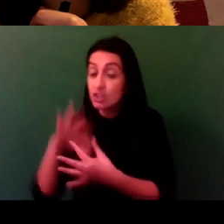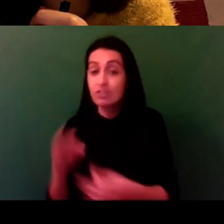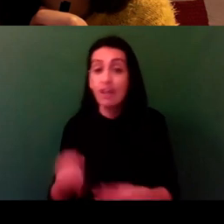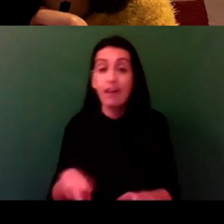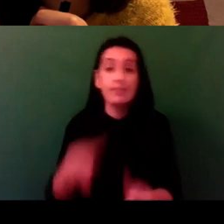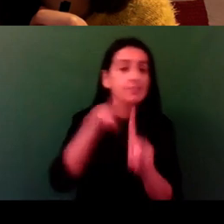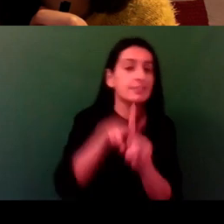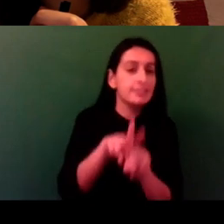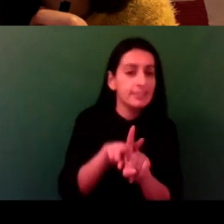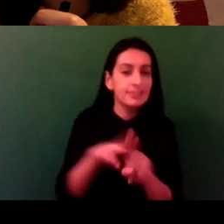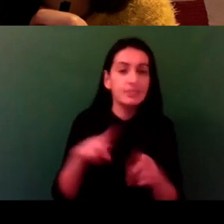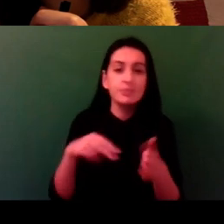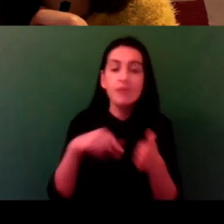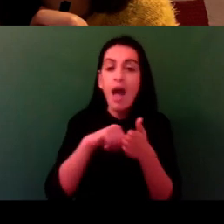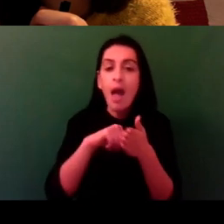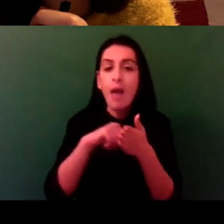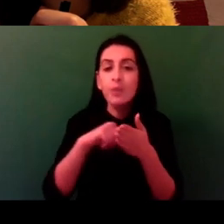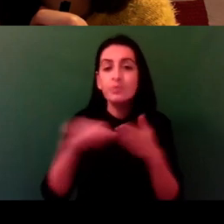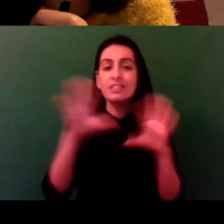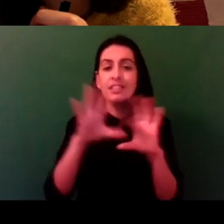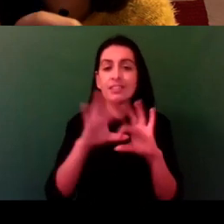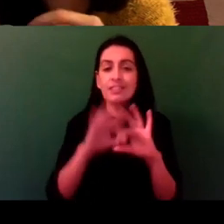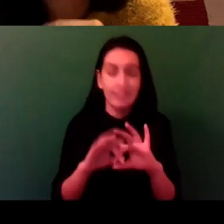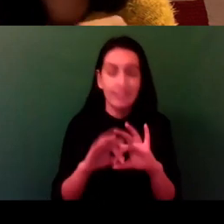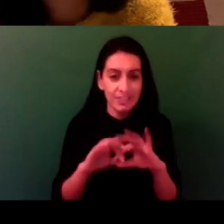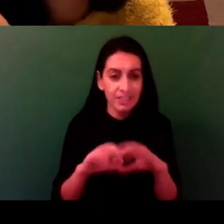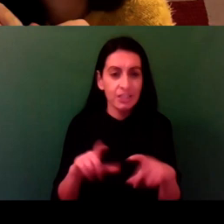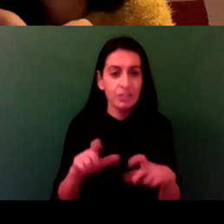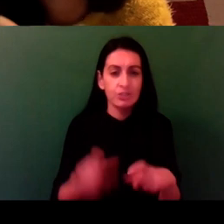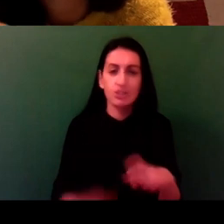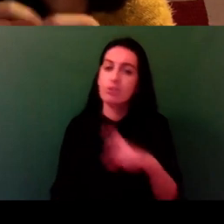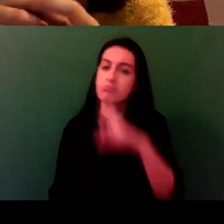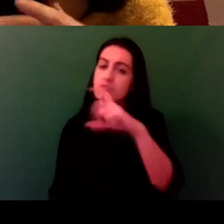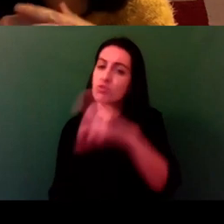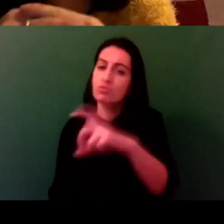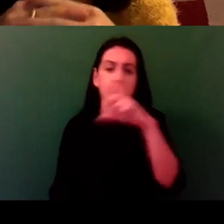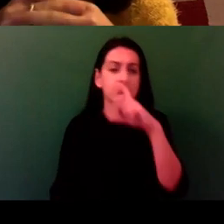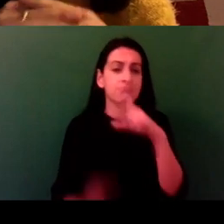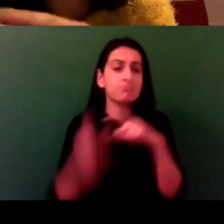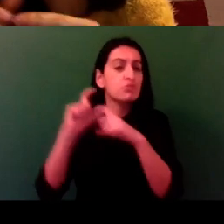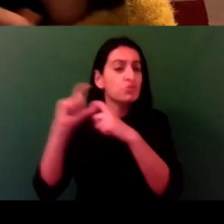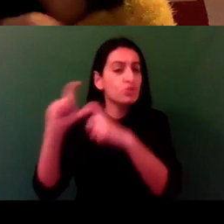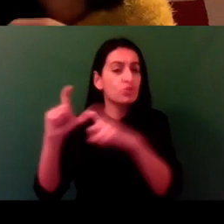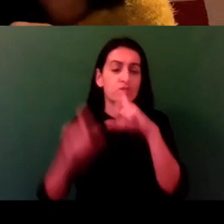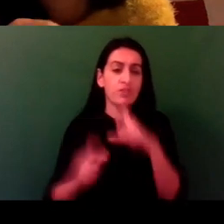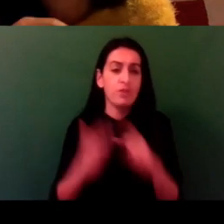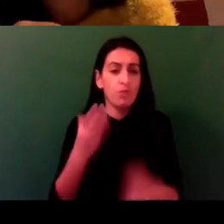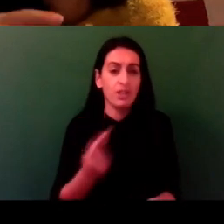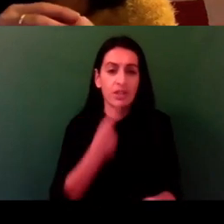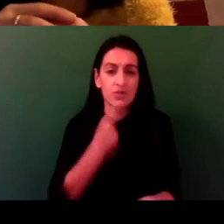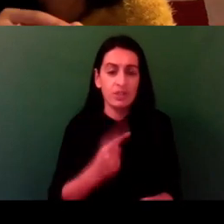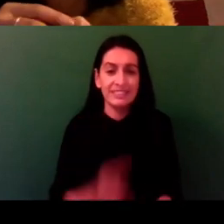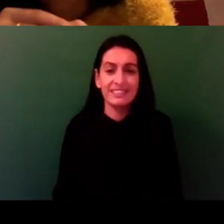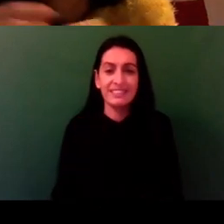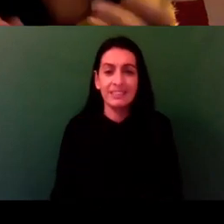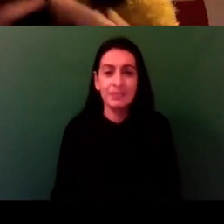çok çok önemli konularda cevaplanmayı önümüzde bekliyor. Bu arada yol